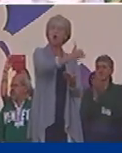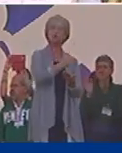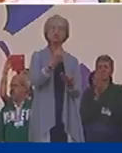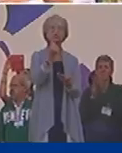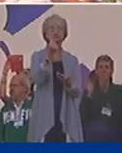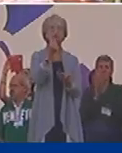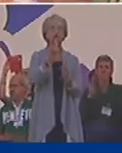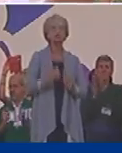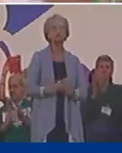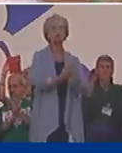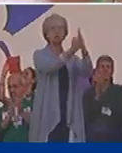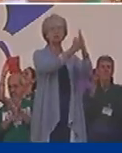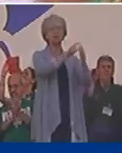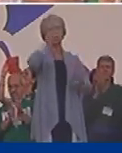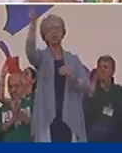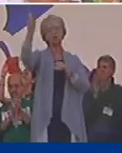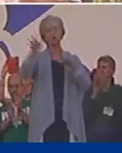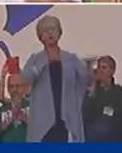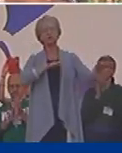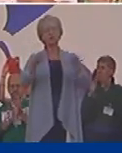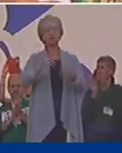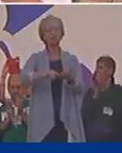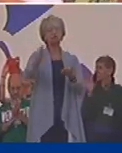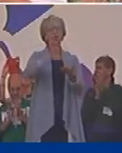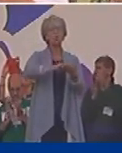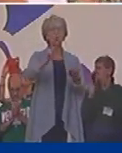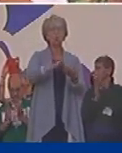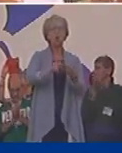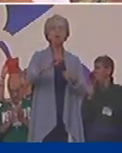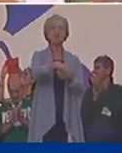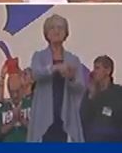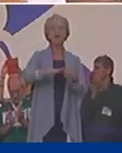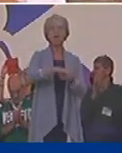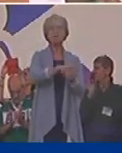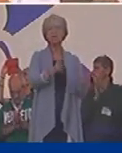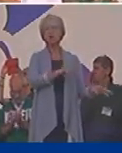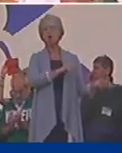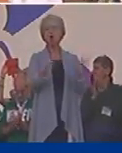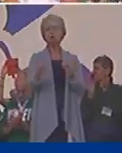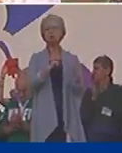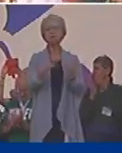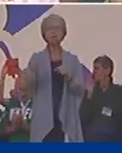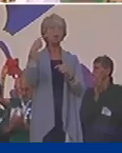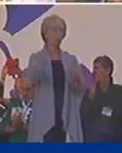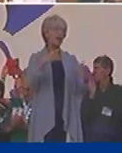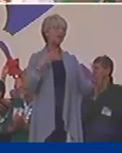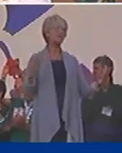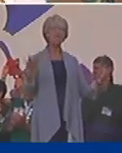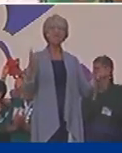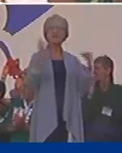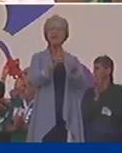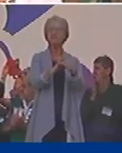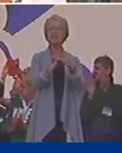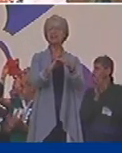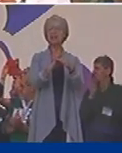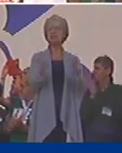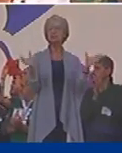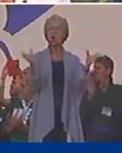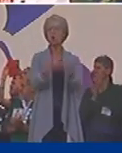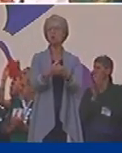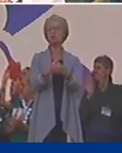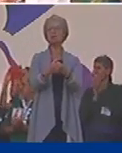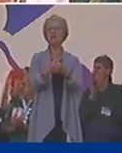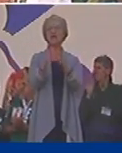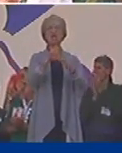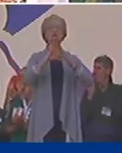delle loro famiglie, delle loro scuole, dei loro ospedali. Questa è comunità, questa è fratellanza, questa è